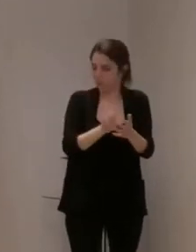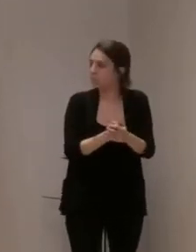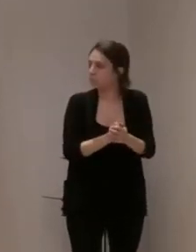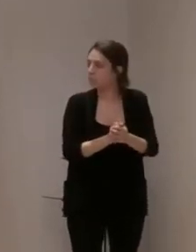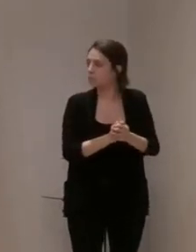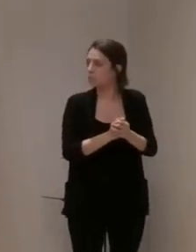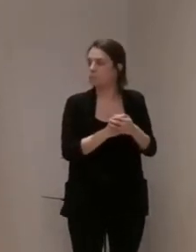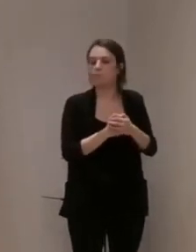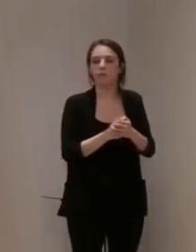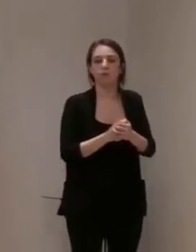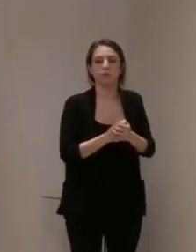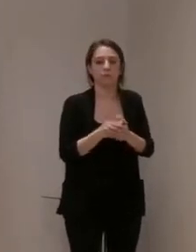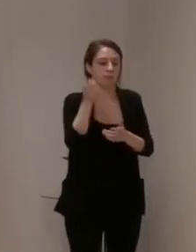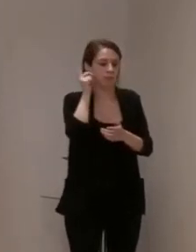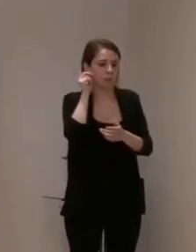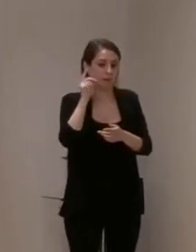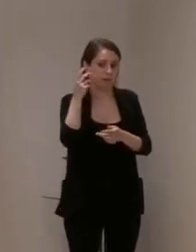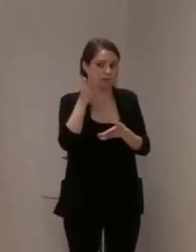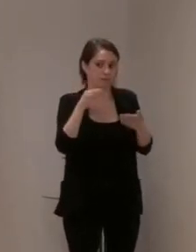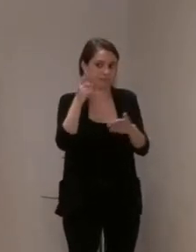ressò es va aconseguir.